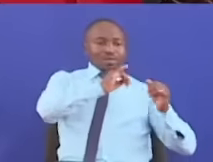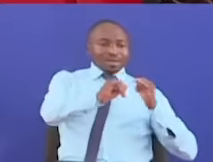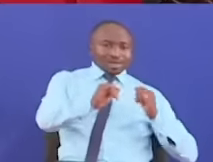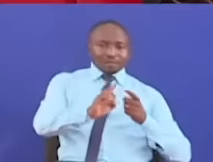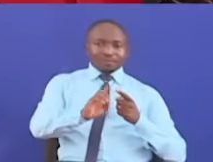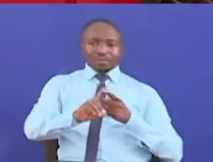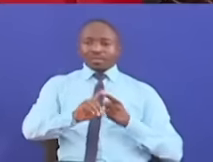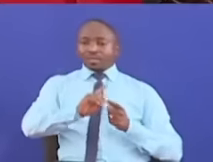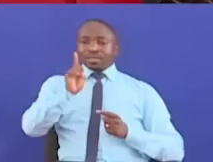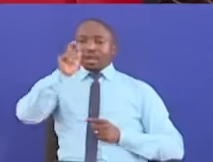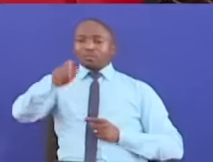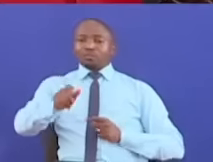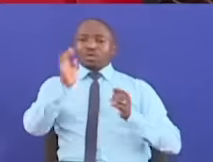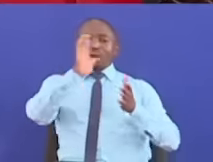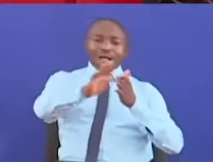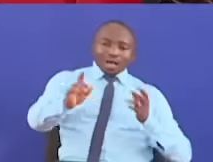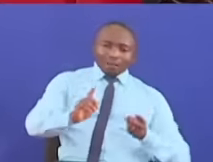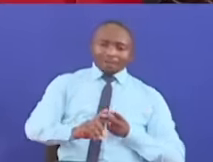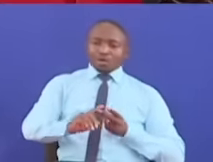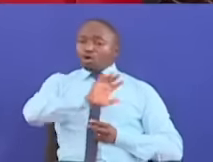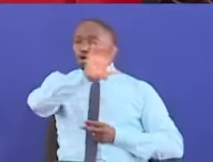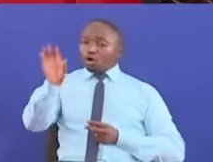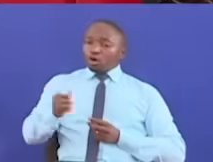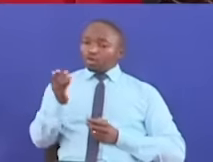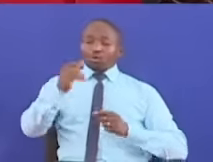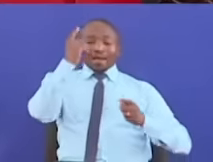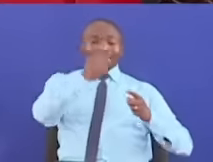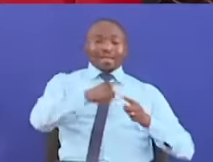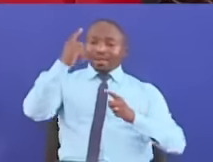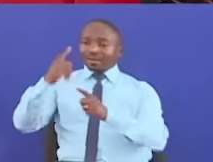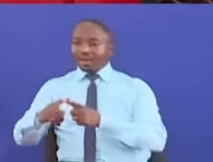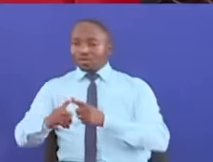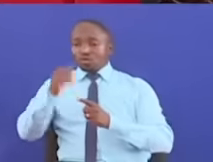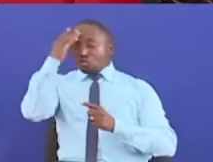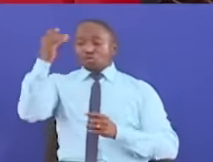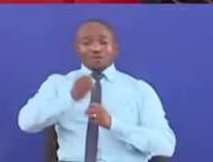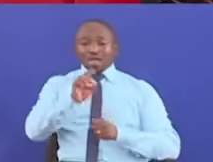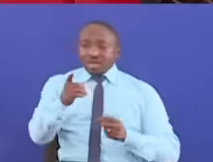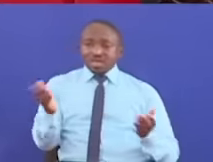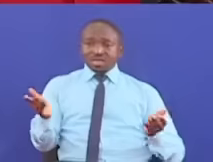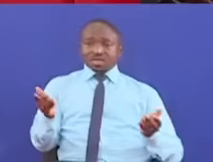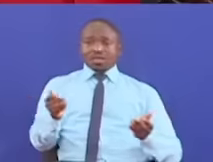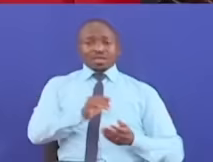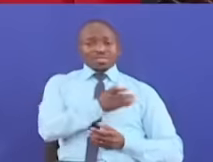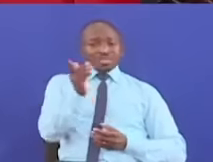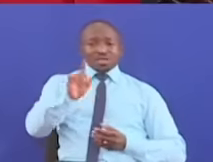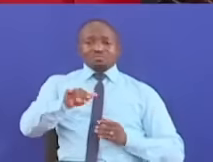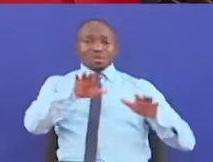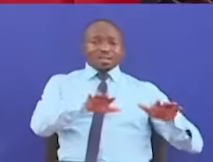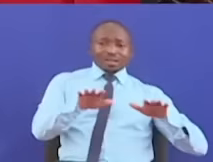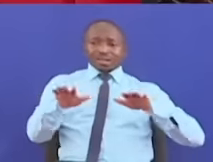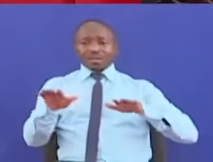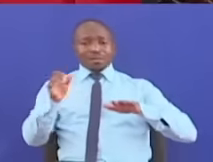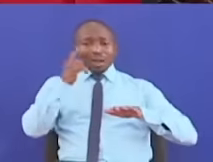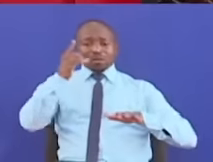kila mmoja ni balaa kote uko tarinii ufanele nyy mko kwenye dilema na